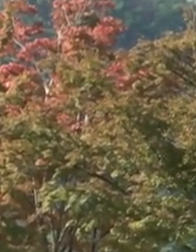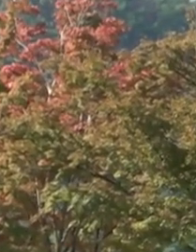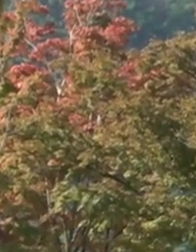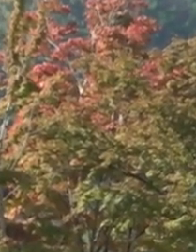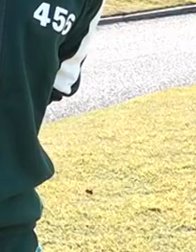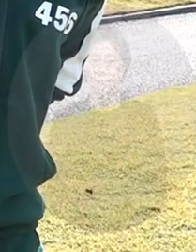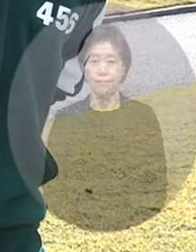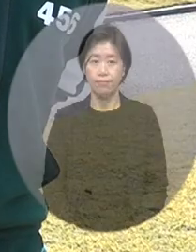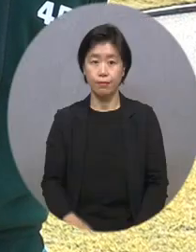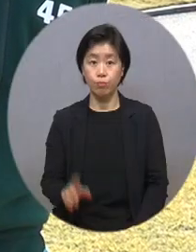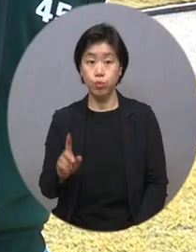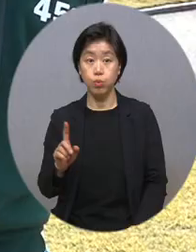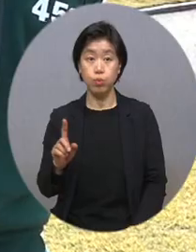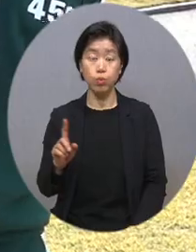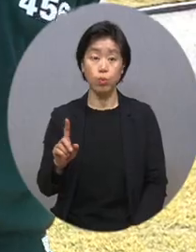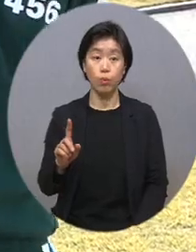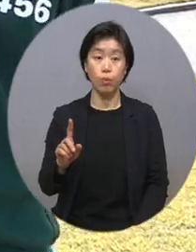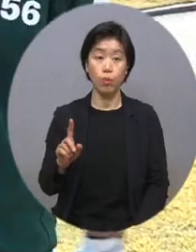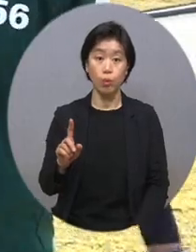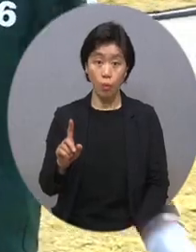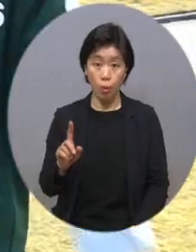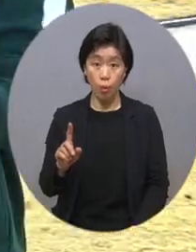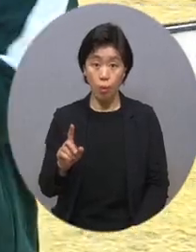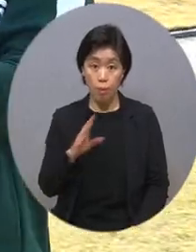전 난데 벙전